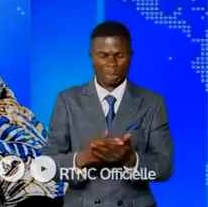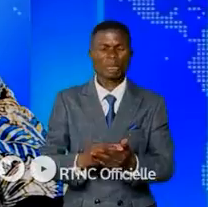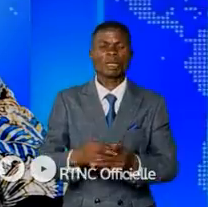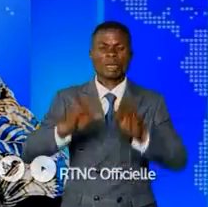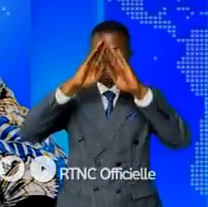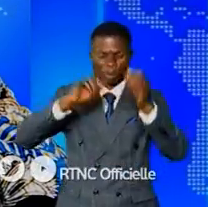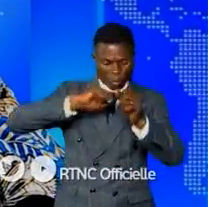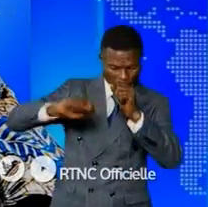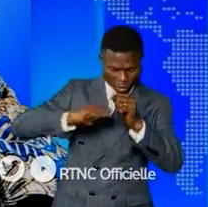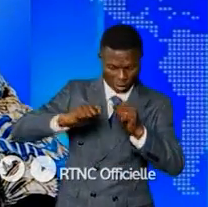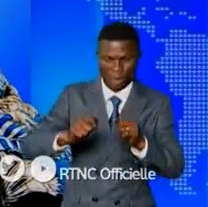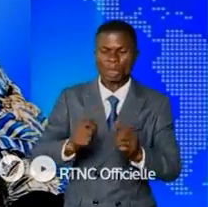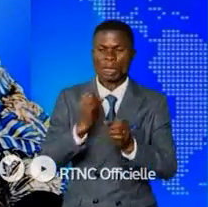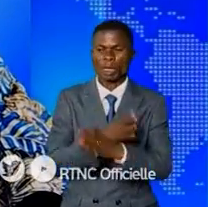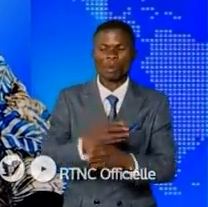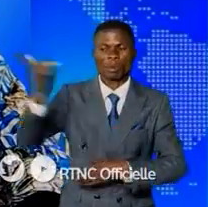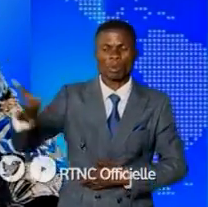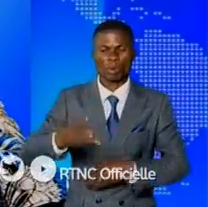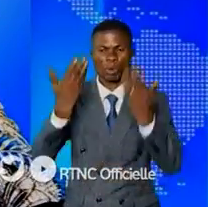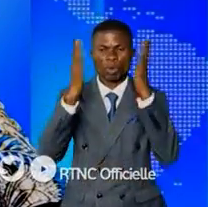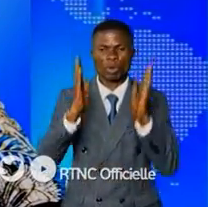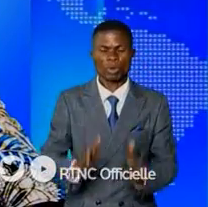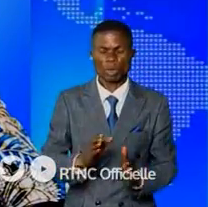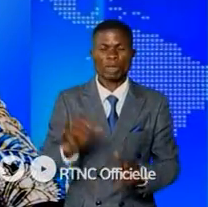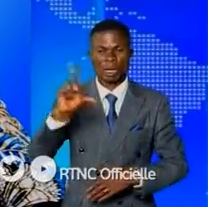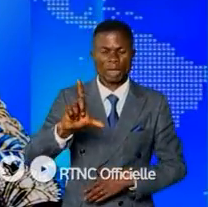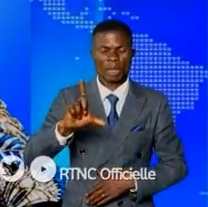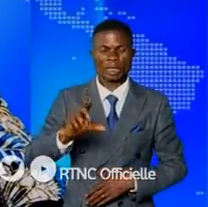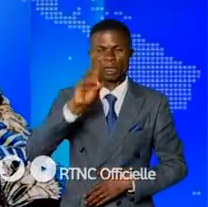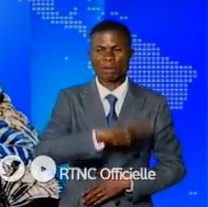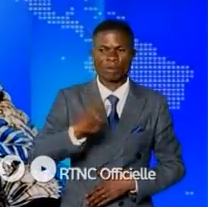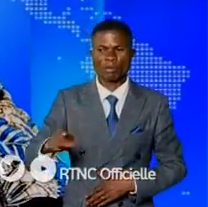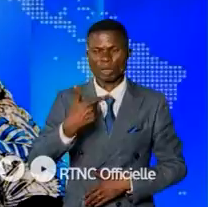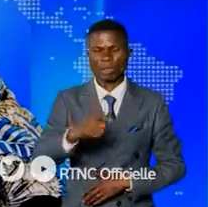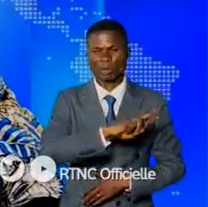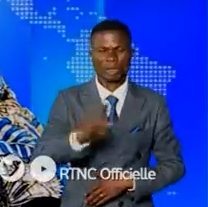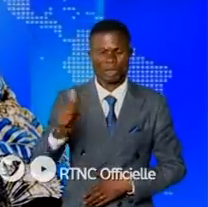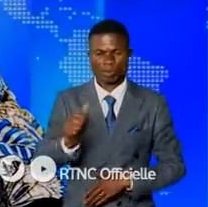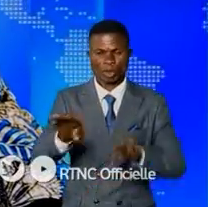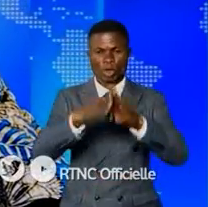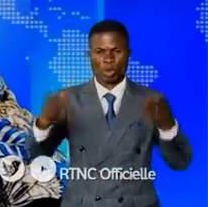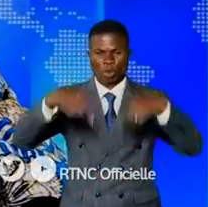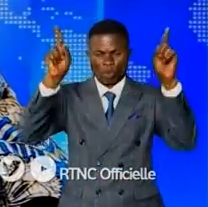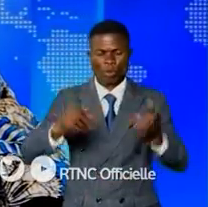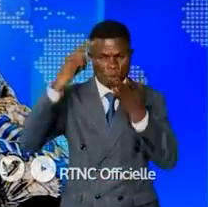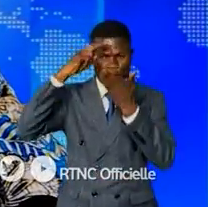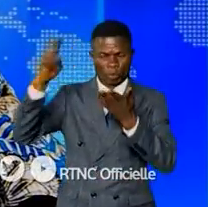les étudiants dès ce lundi 22 février 2021. En tout cas, la cérémonie officielle de l'ouverture de l'année